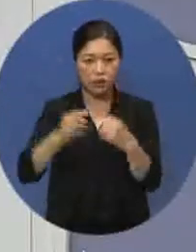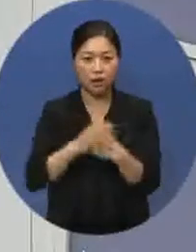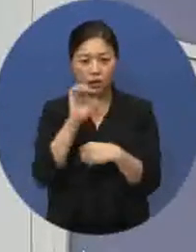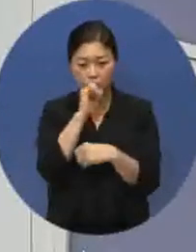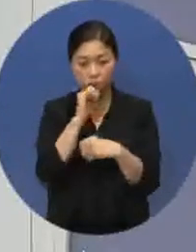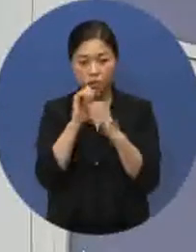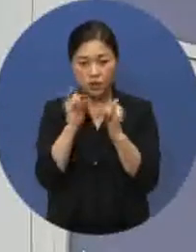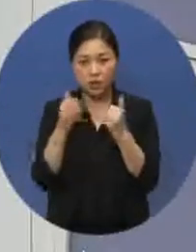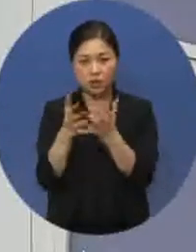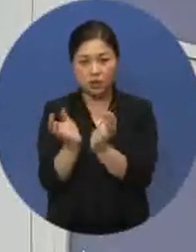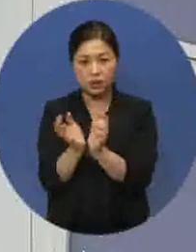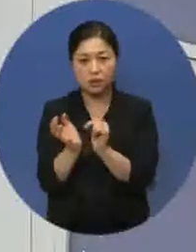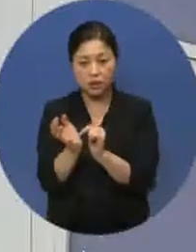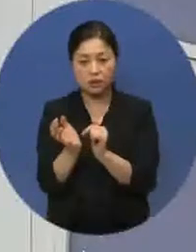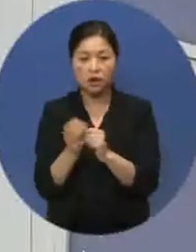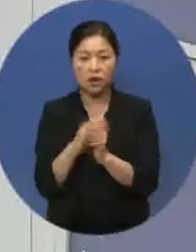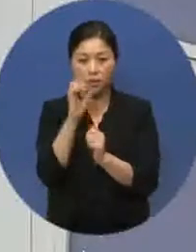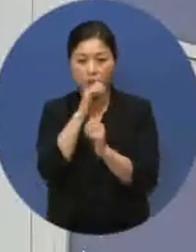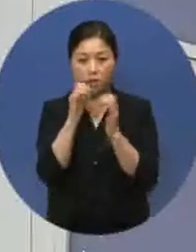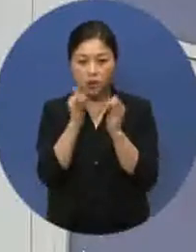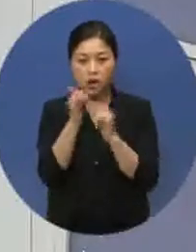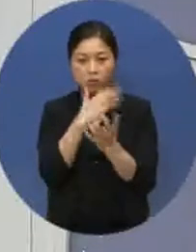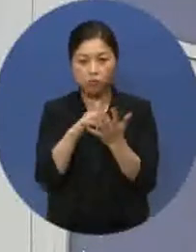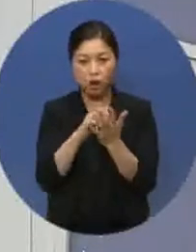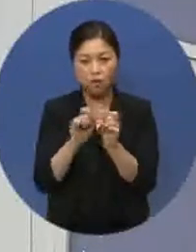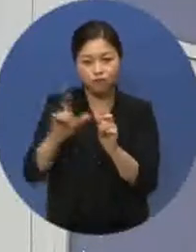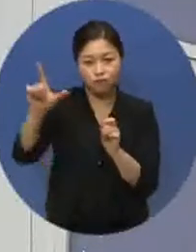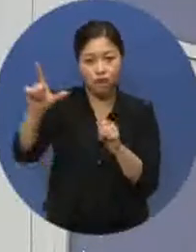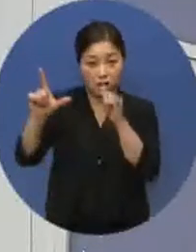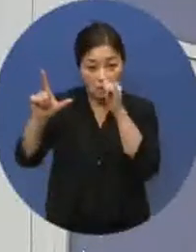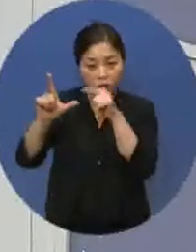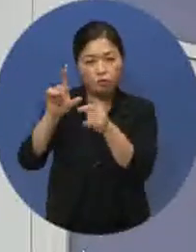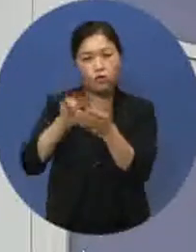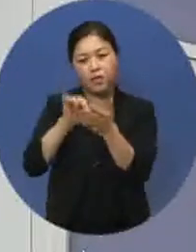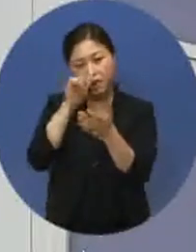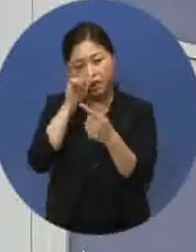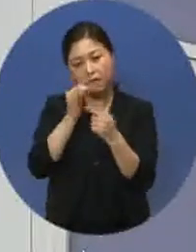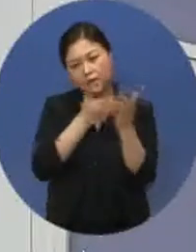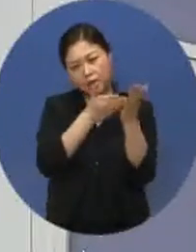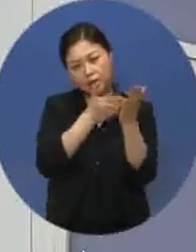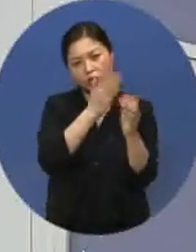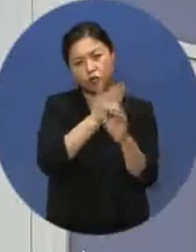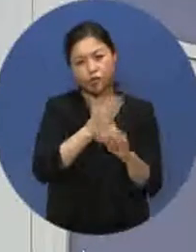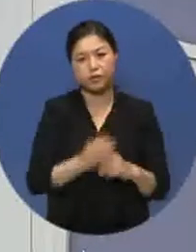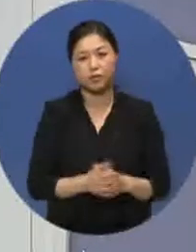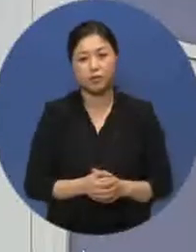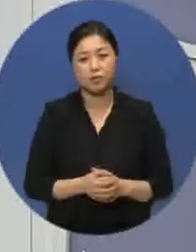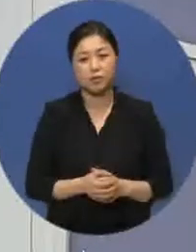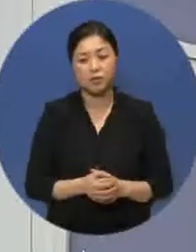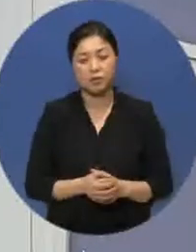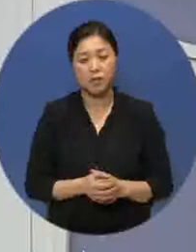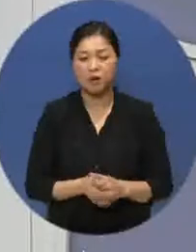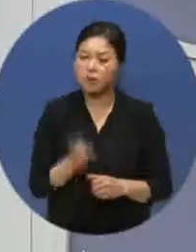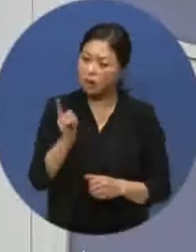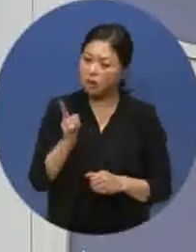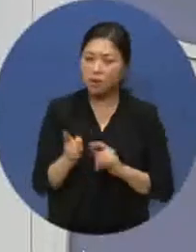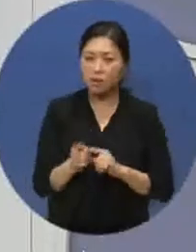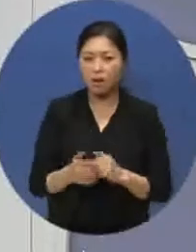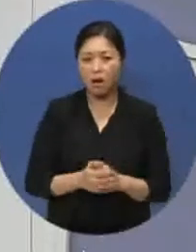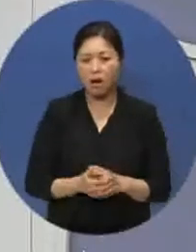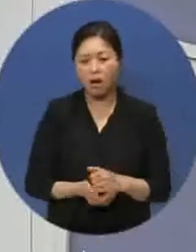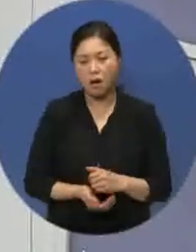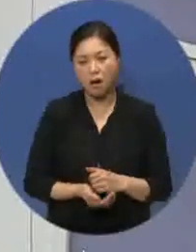변호사 단체는 변호사 숫자의 급격한 증가가 문제가 있다라고 이렇게 이 문제를 제기하고 있는데 그러면은 아, 저 밥그릇